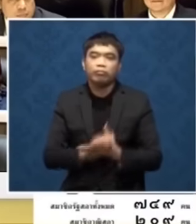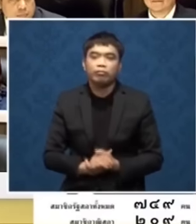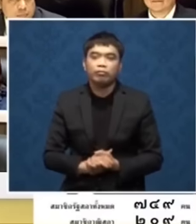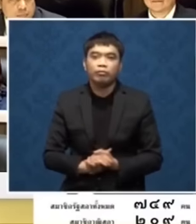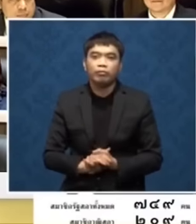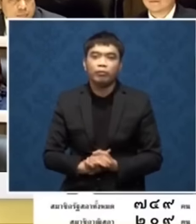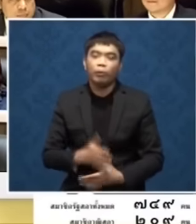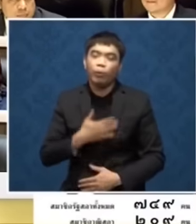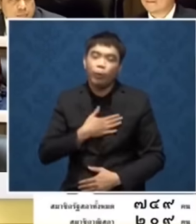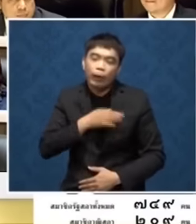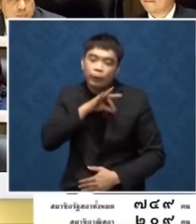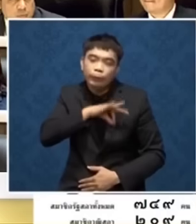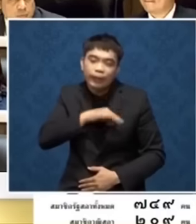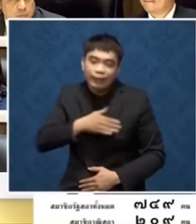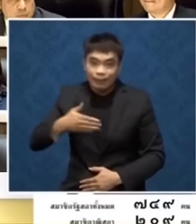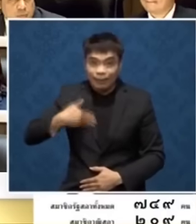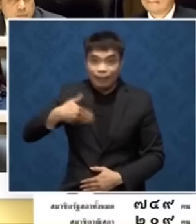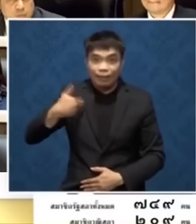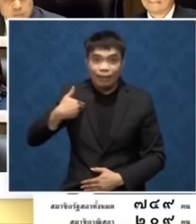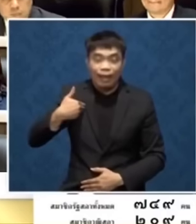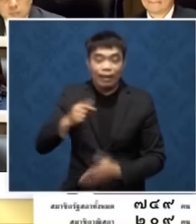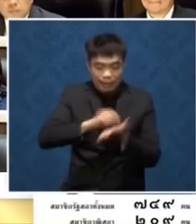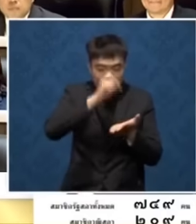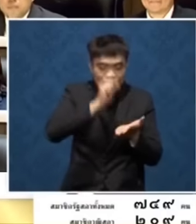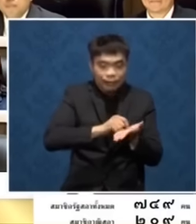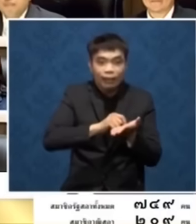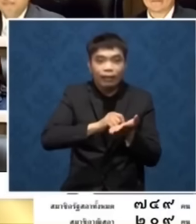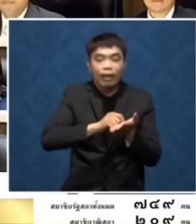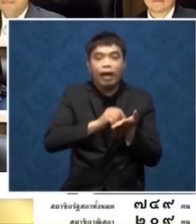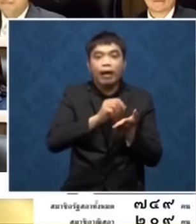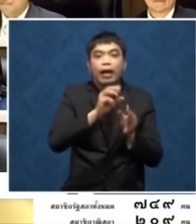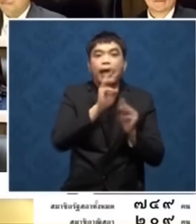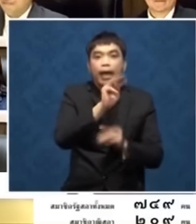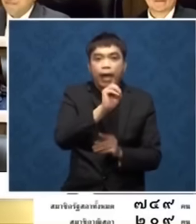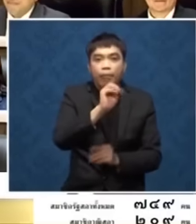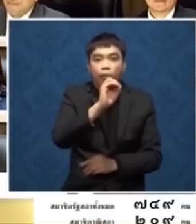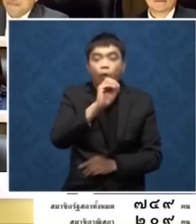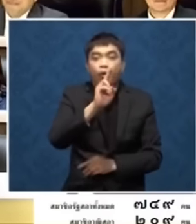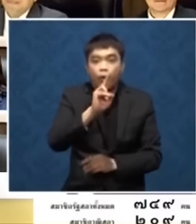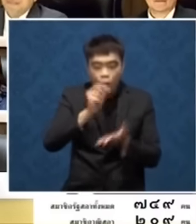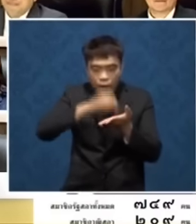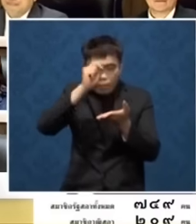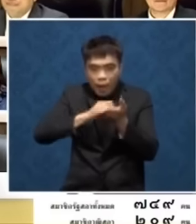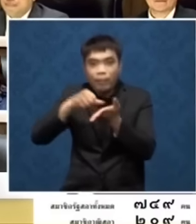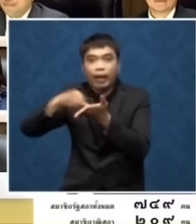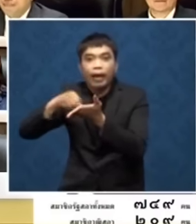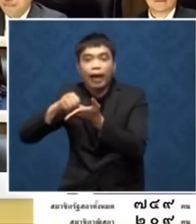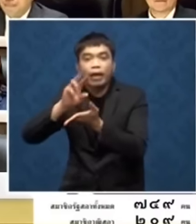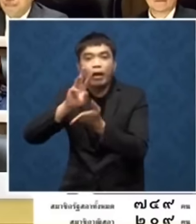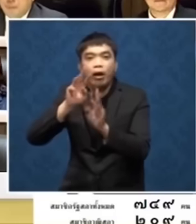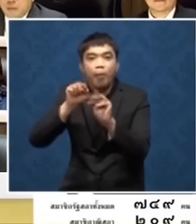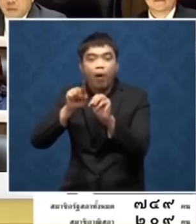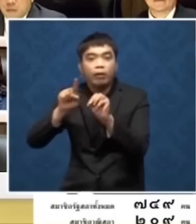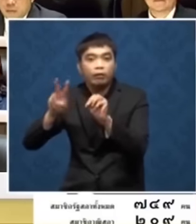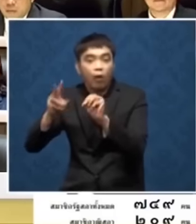ผมแอบดีใจนะครับวันที่ท่านเซ็น MOU 8พรรคการเมืองท่านไม่มีเรื่องนี้อยู่ใน MOU นั้น